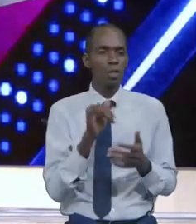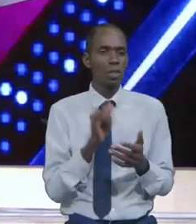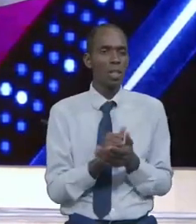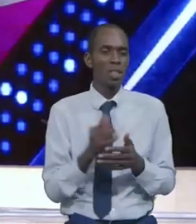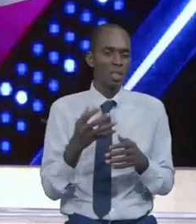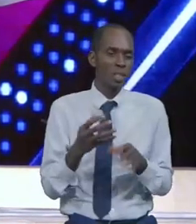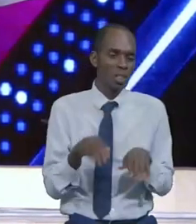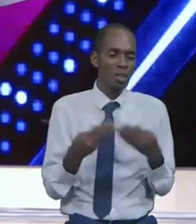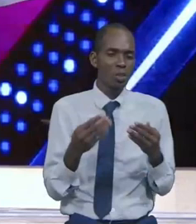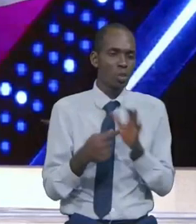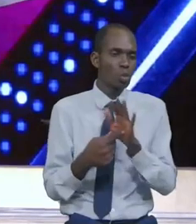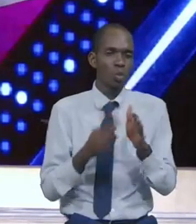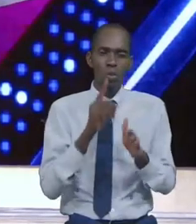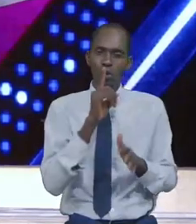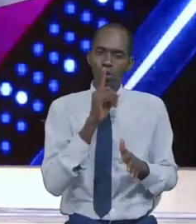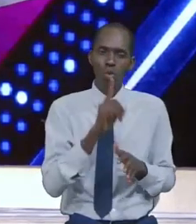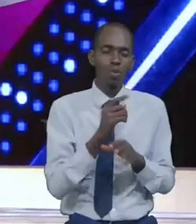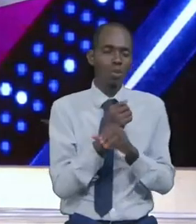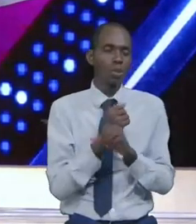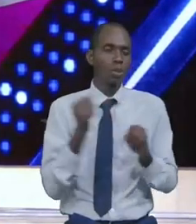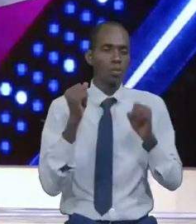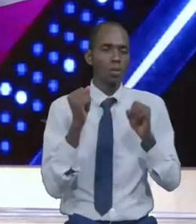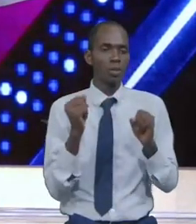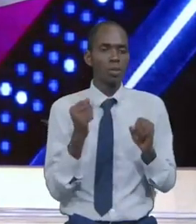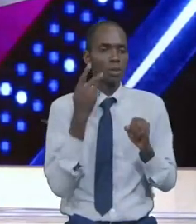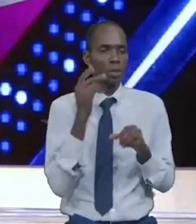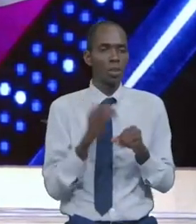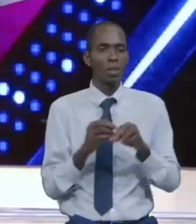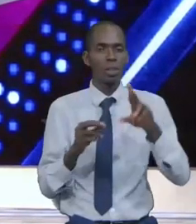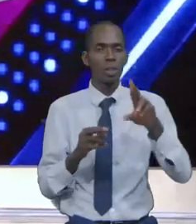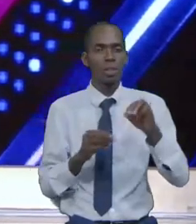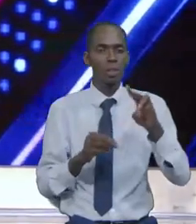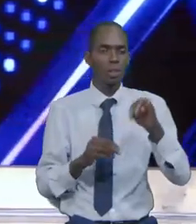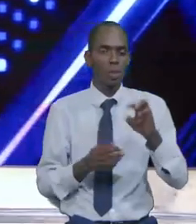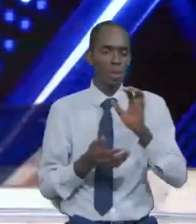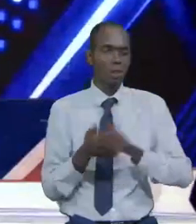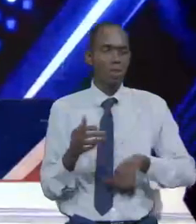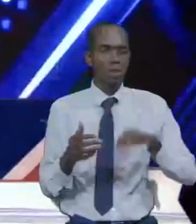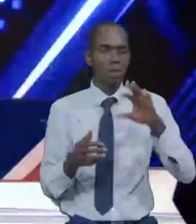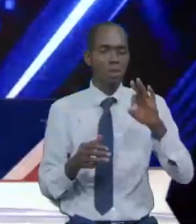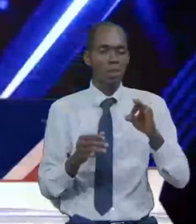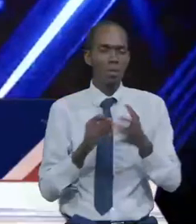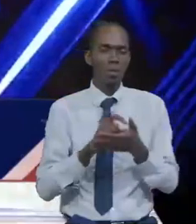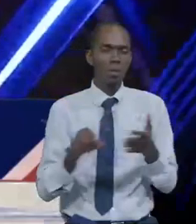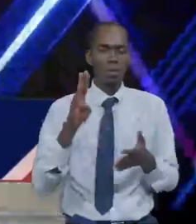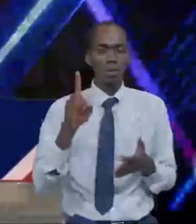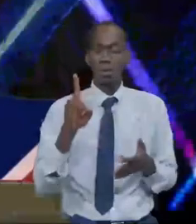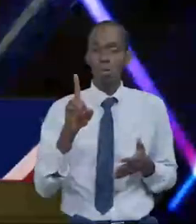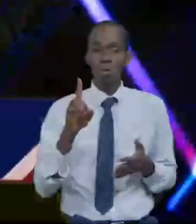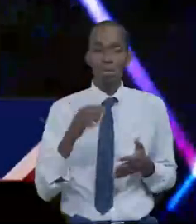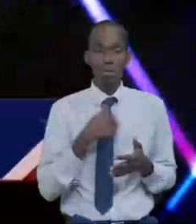faut le salut authentique. Nous allons aux Romains, chapitre 9, verset